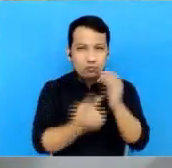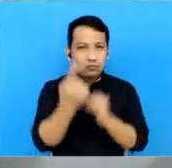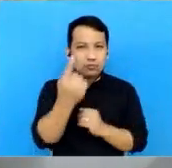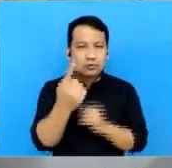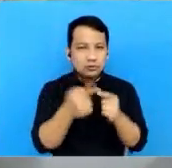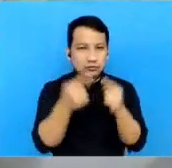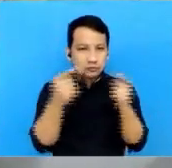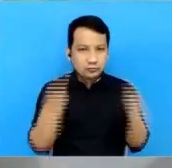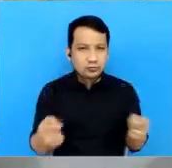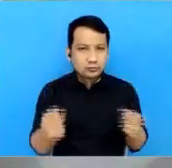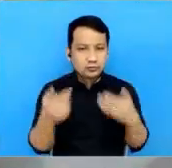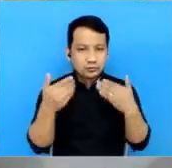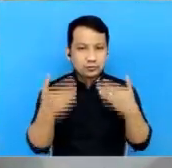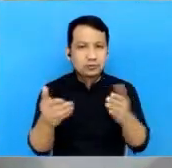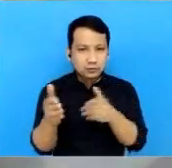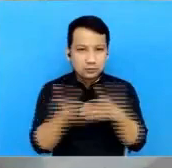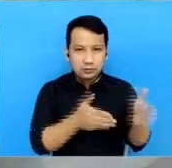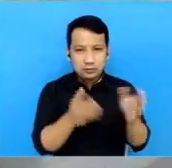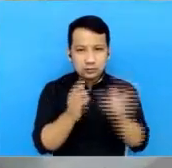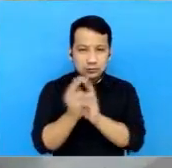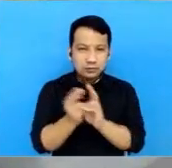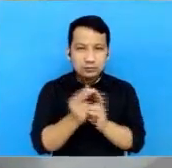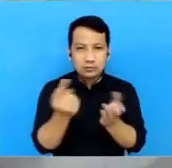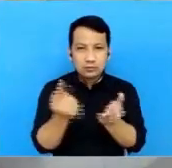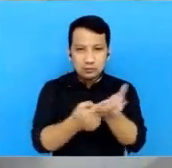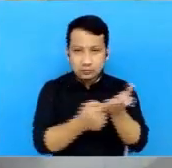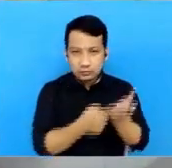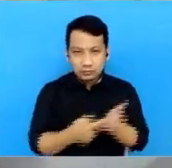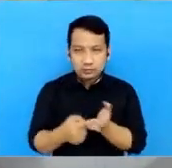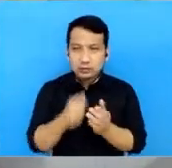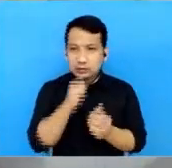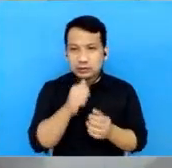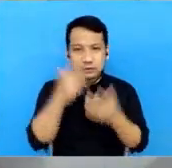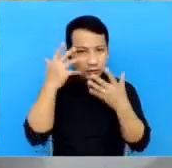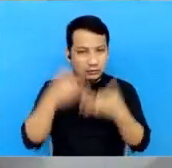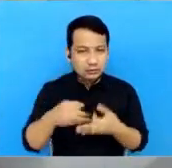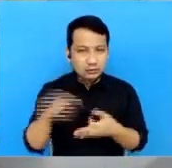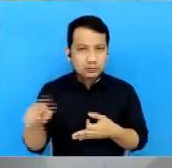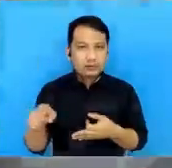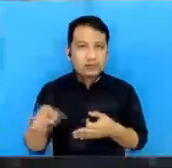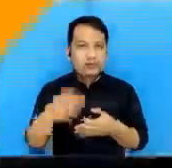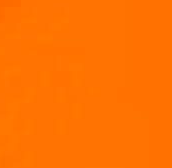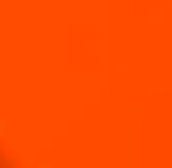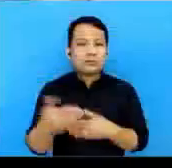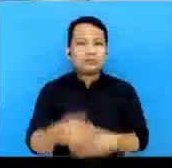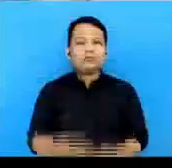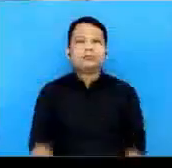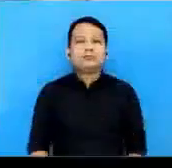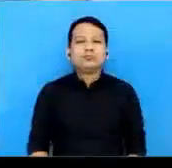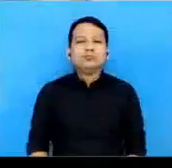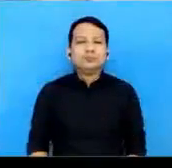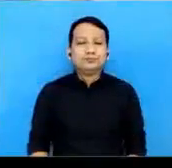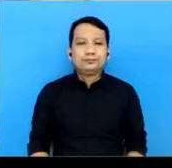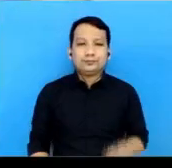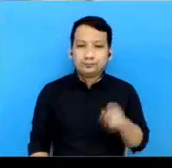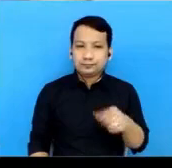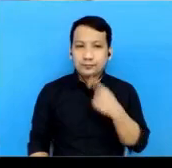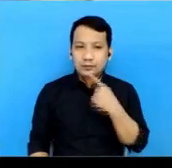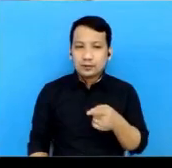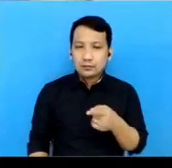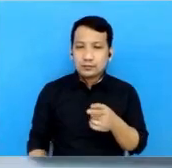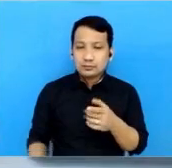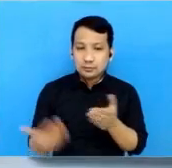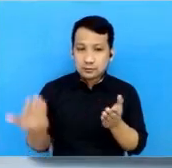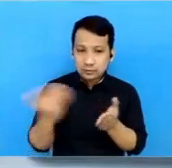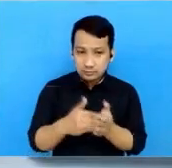niya ituloy ang unity talks habang hindi pa sigurado ang kandidatura ng mga tatakbo. Sa isang panayam, sinabi ulit ni Robredo na